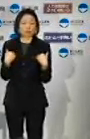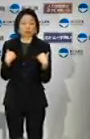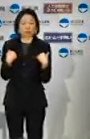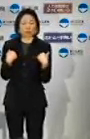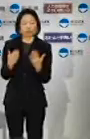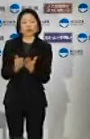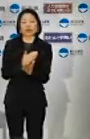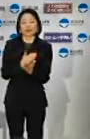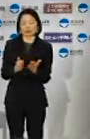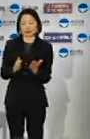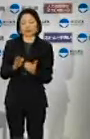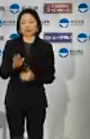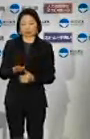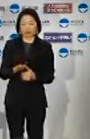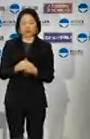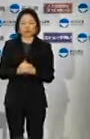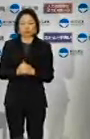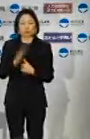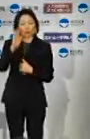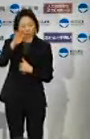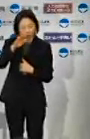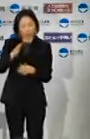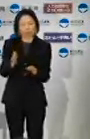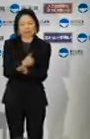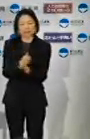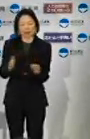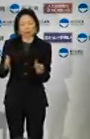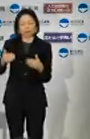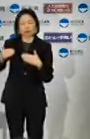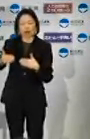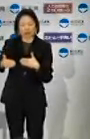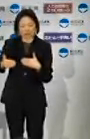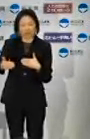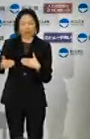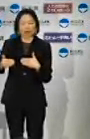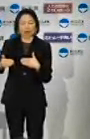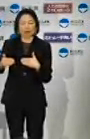して、引き続きもうしばらくの間、